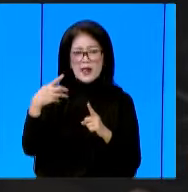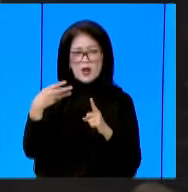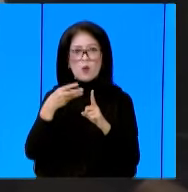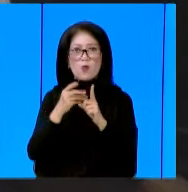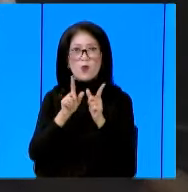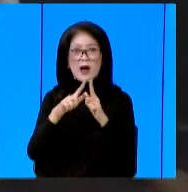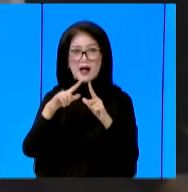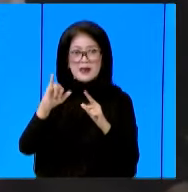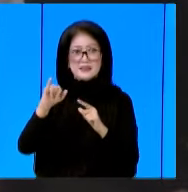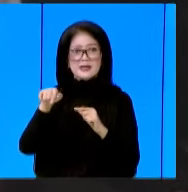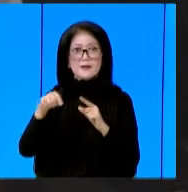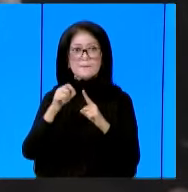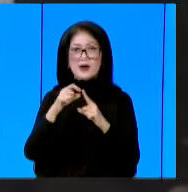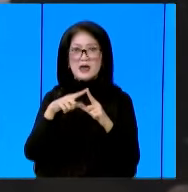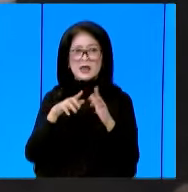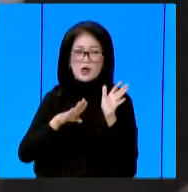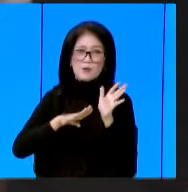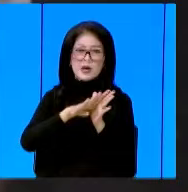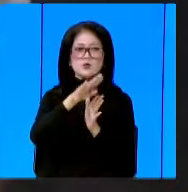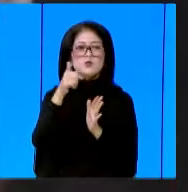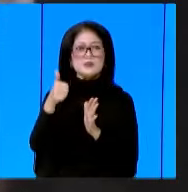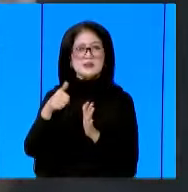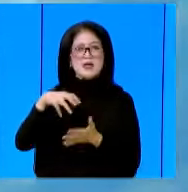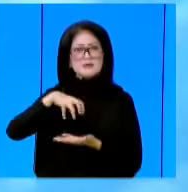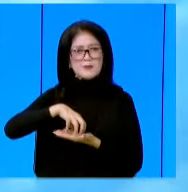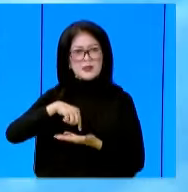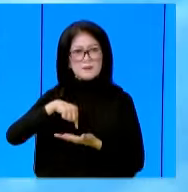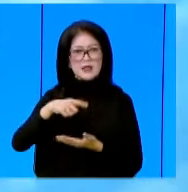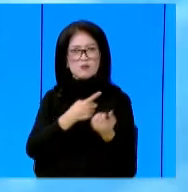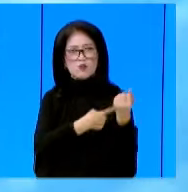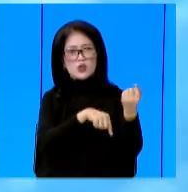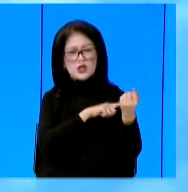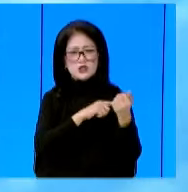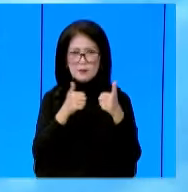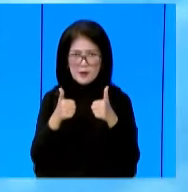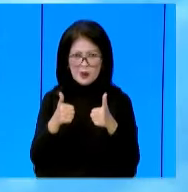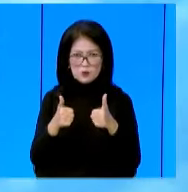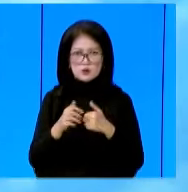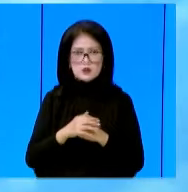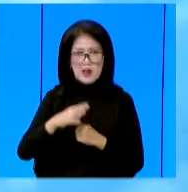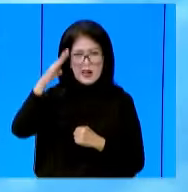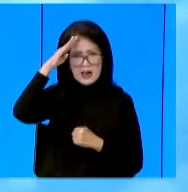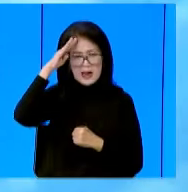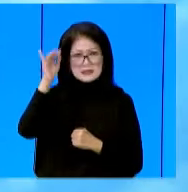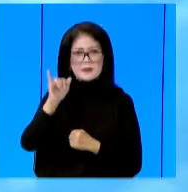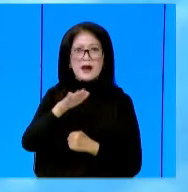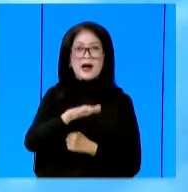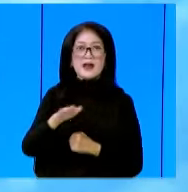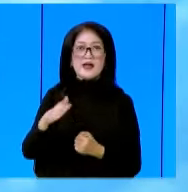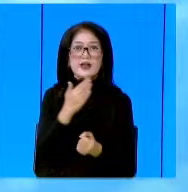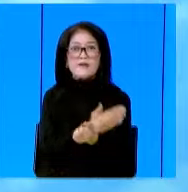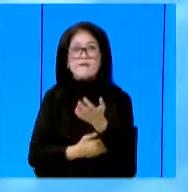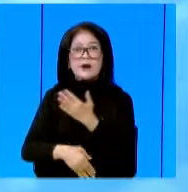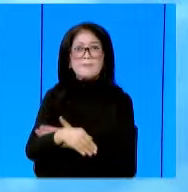itu mempunyai potensi yang luar biasa untuk bisa maju. Pemirsa, seorang pria bersama anaknya penyandang